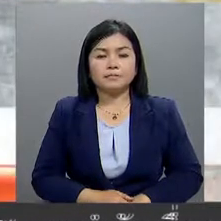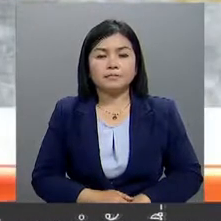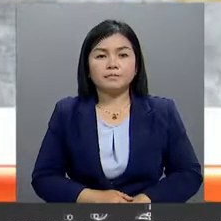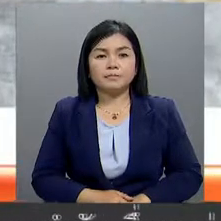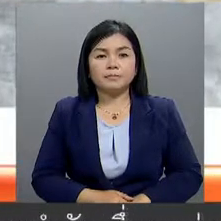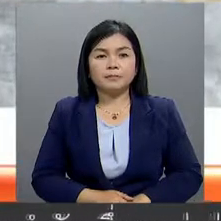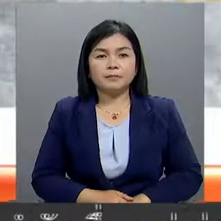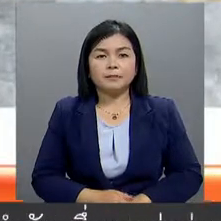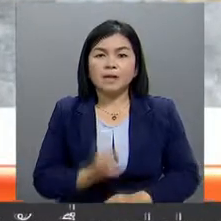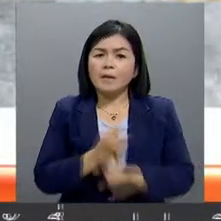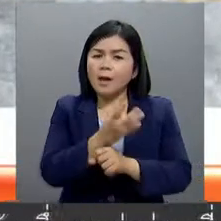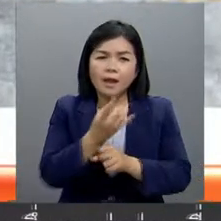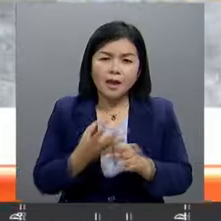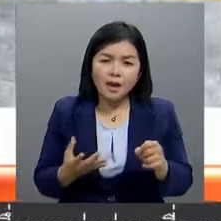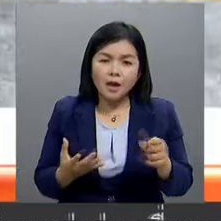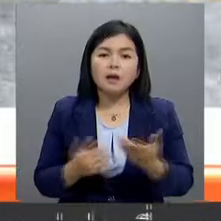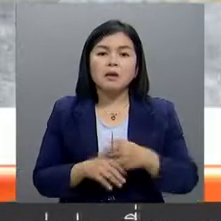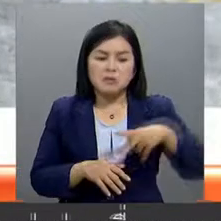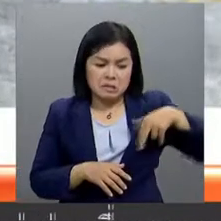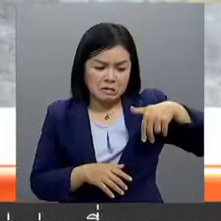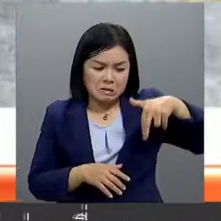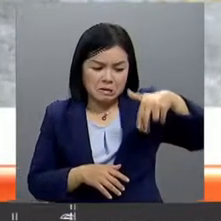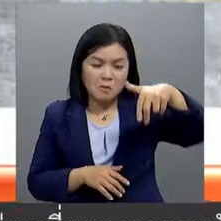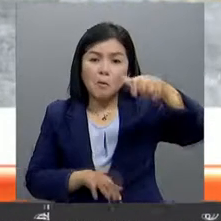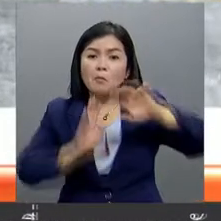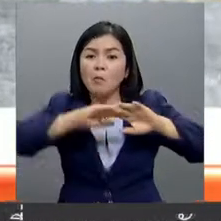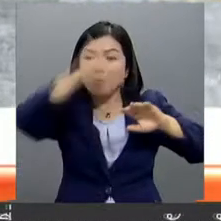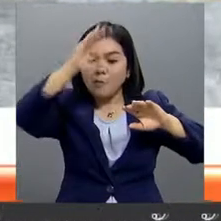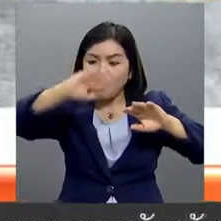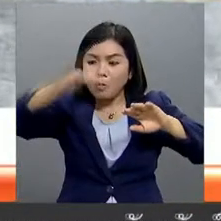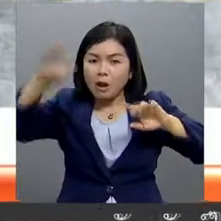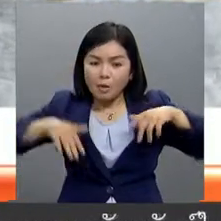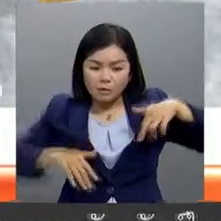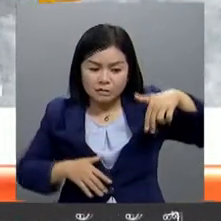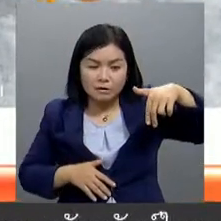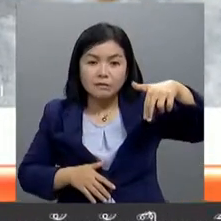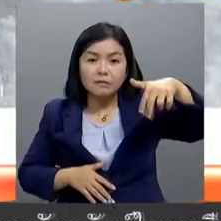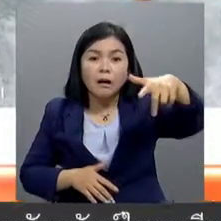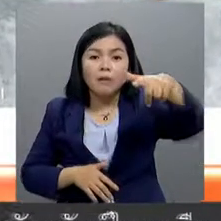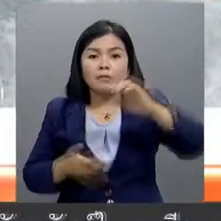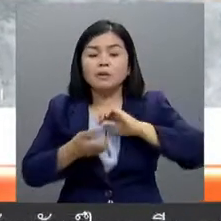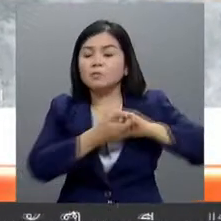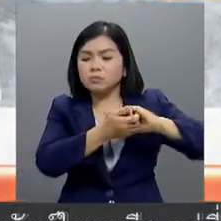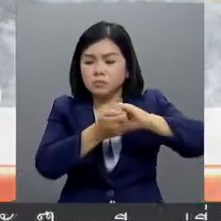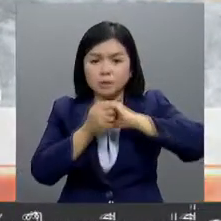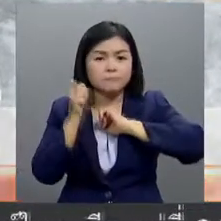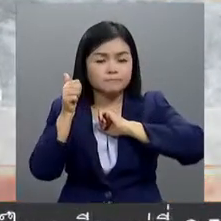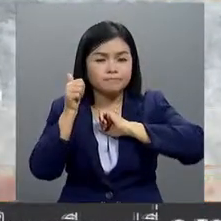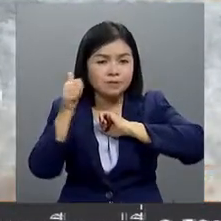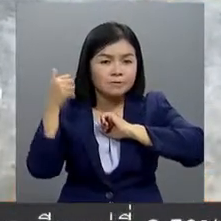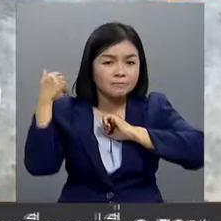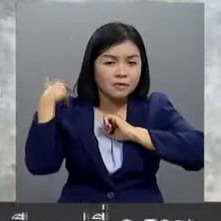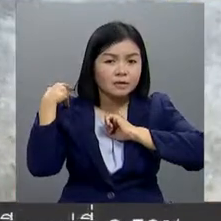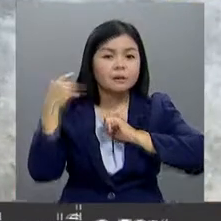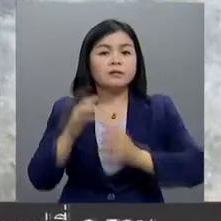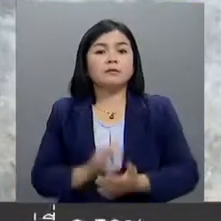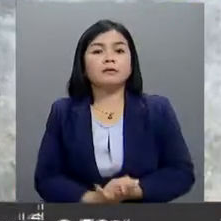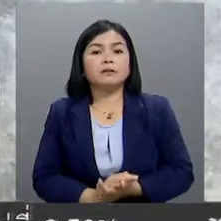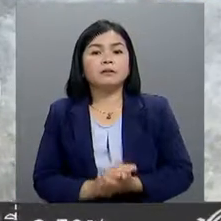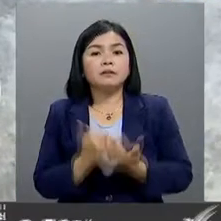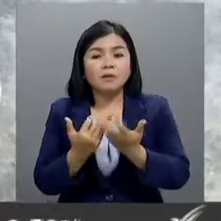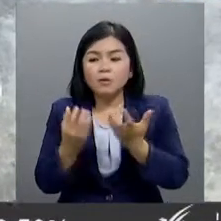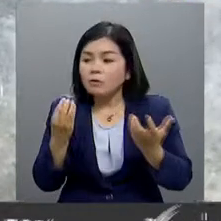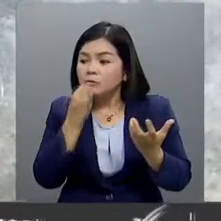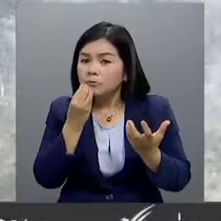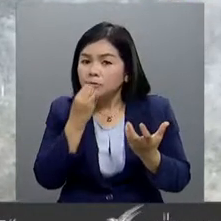การเดินเขาแล้วก็มีอันนี้การสมัครเคียนครับที่ค่ายก็ทำอาหารพวกนี้ครับแล้วก็ช่วยกันห